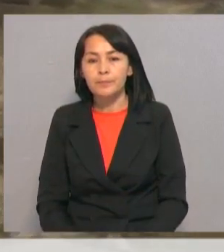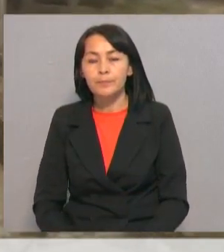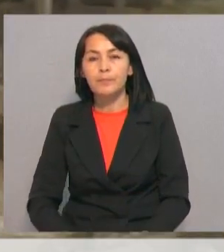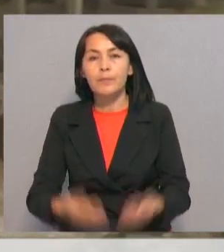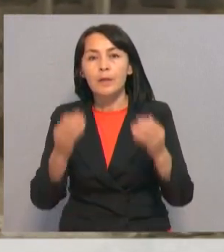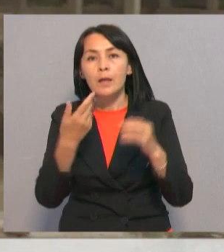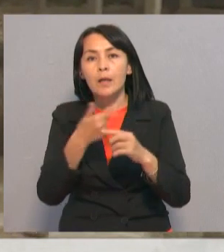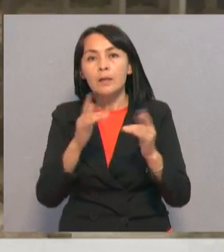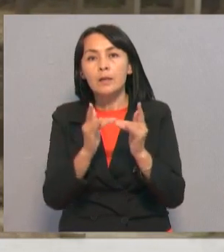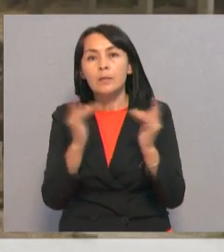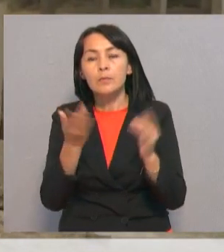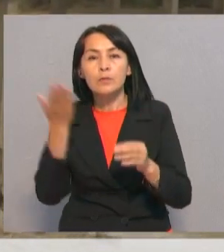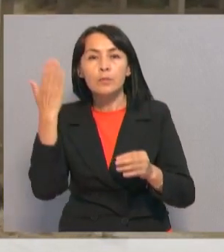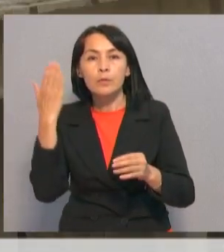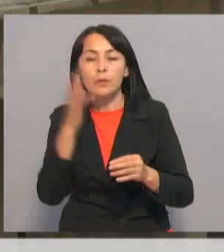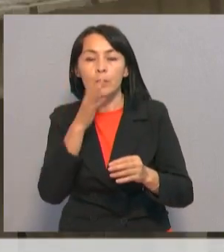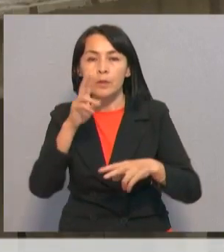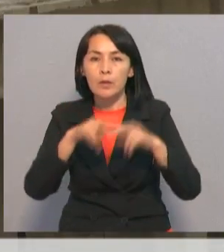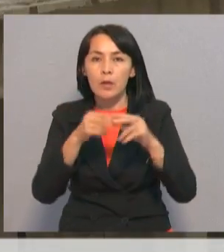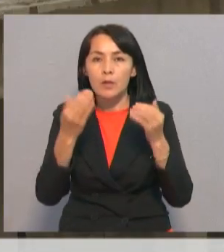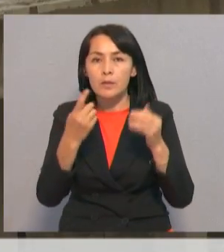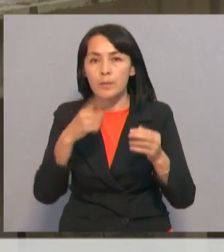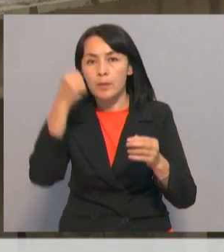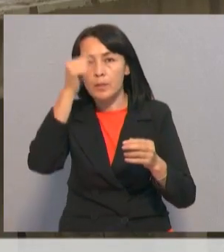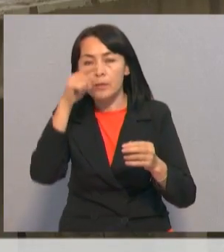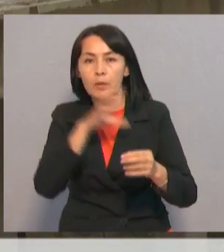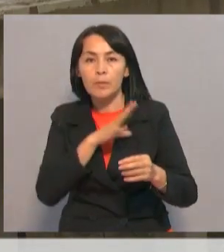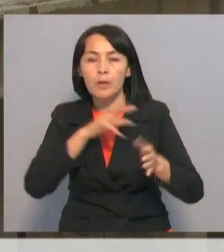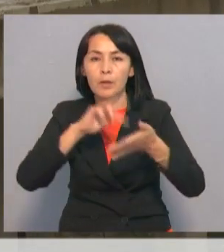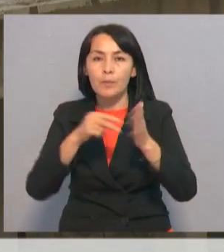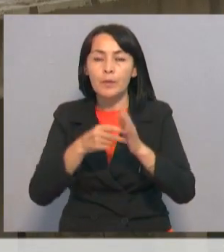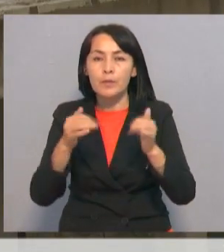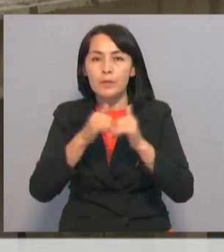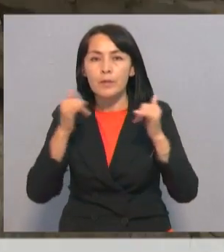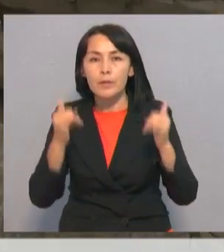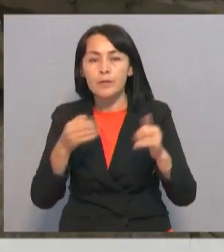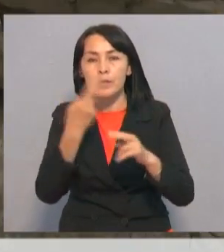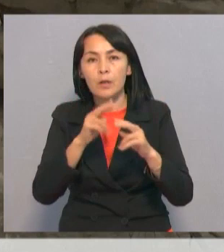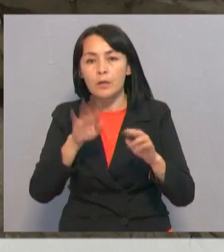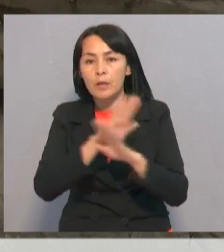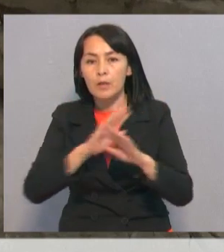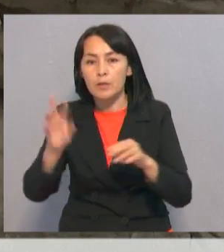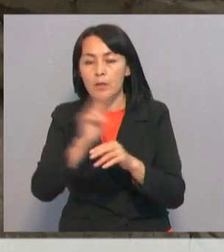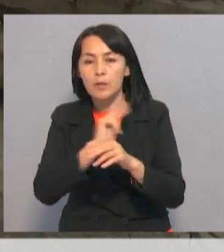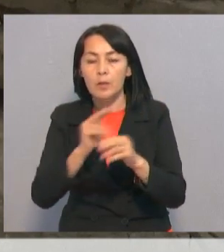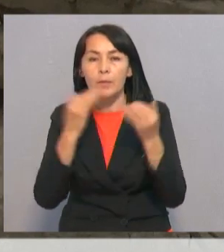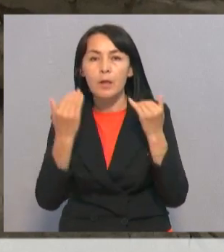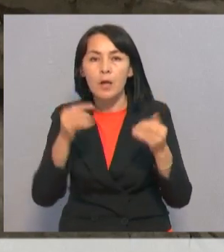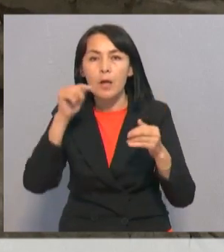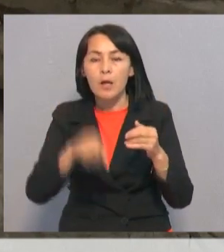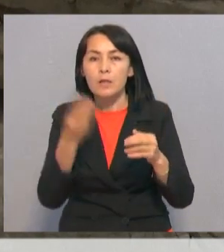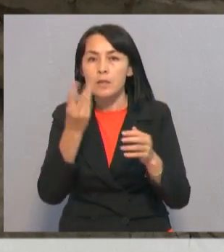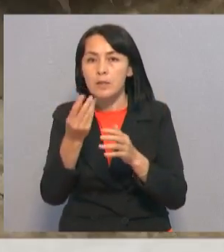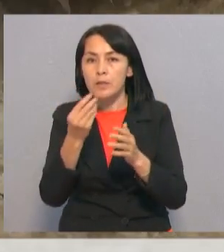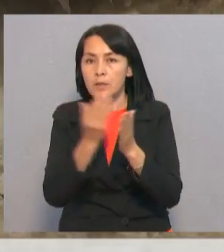Этот мост был построен полвека назад. Вроде бы в 2021 году делали проект модернизации переправы, который ни разу не ремонтировали. Однако средства